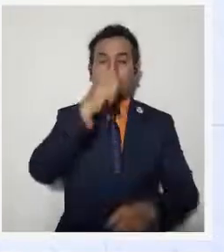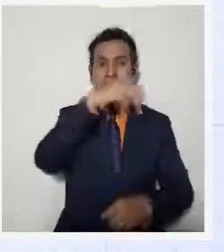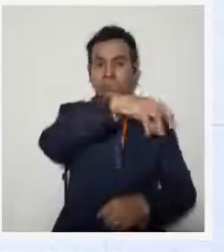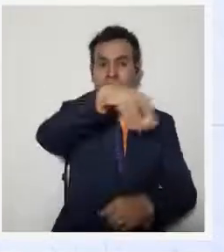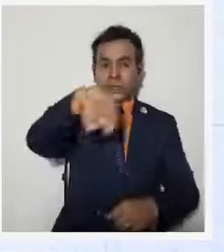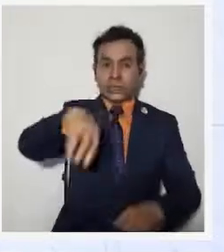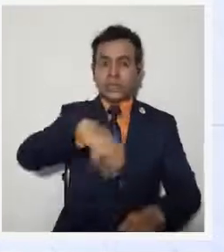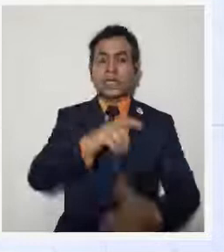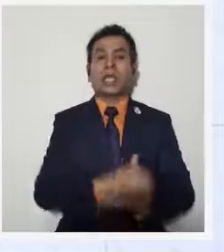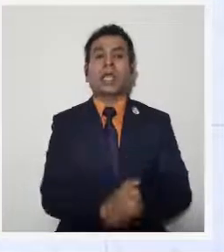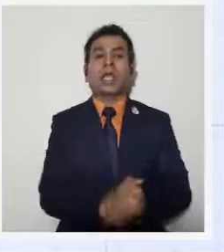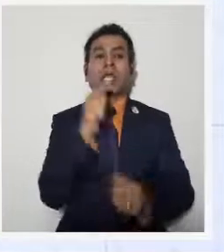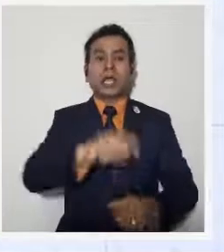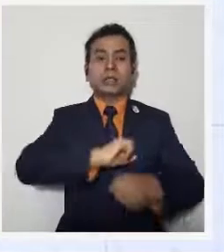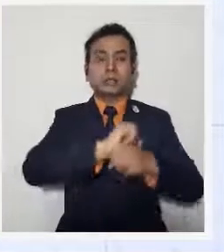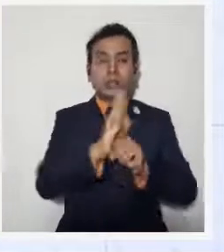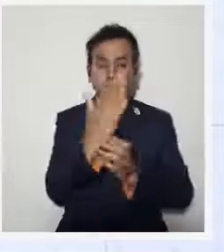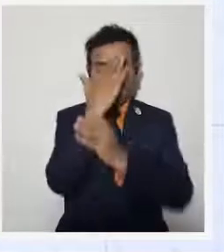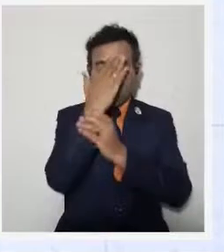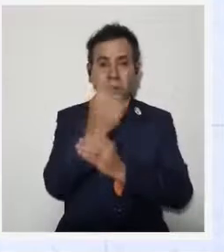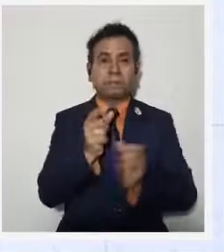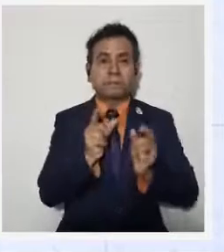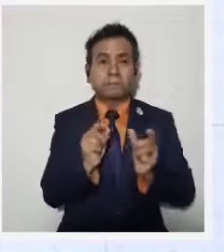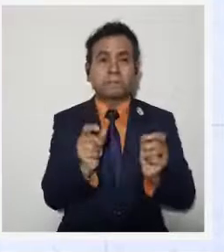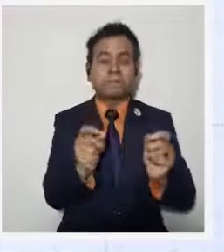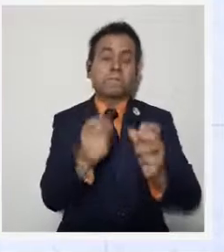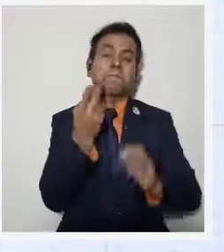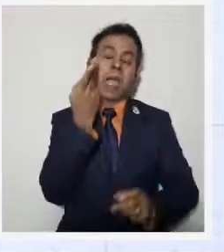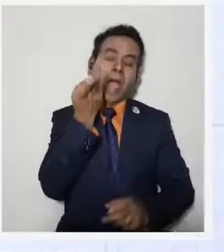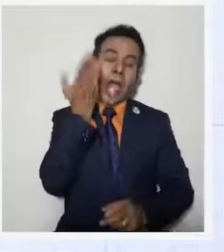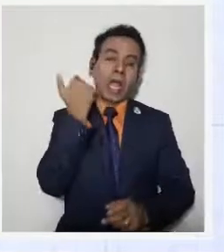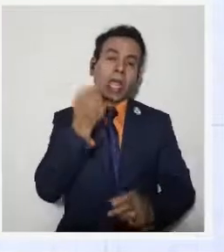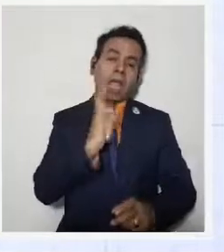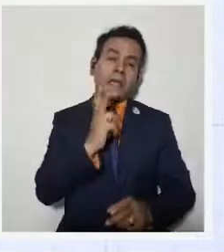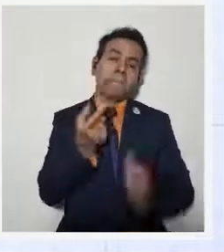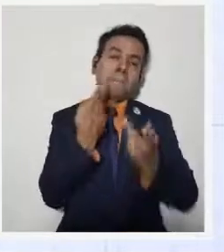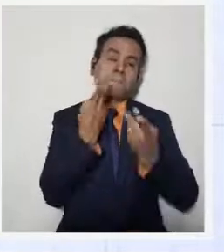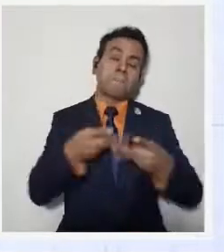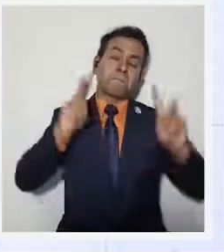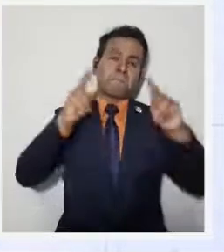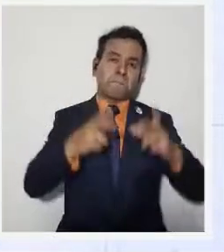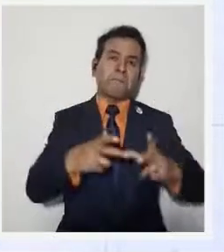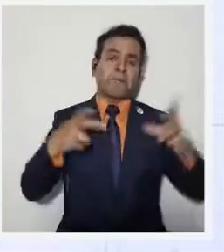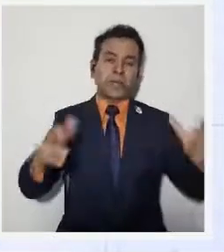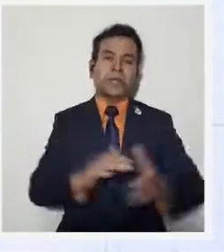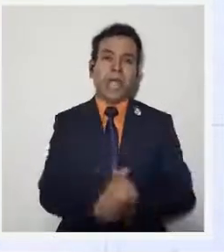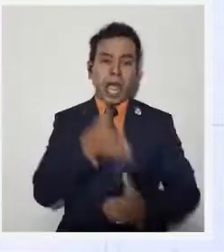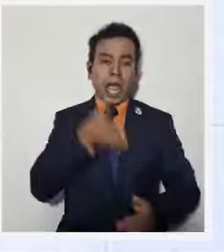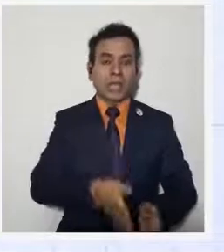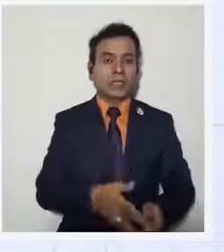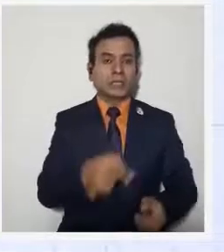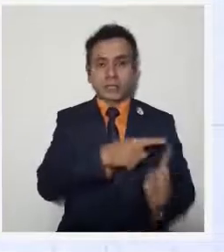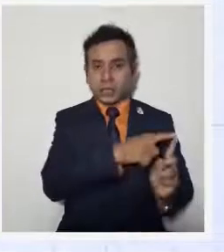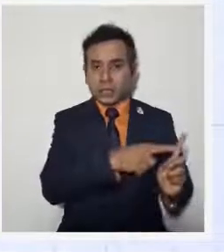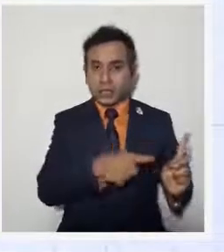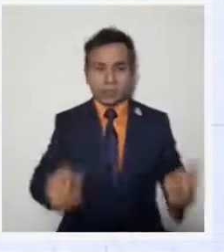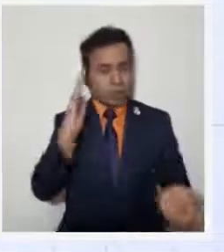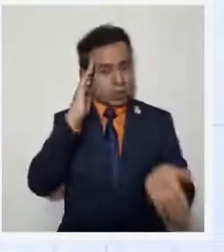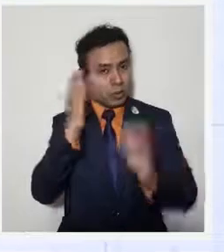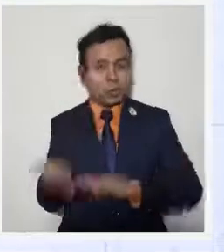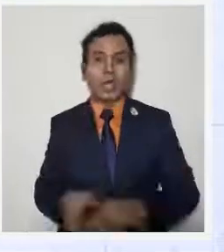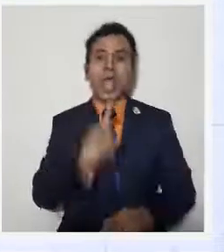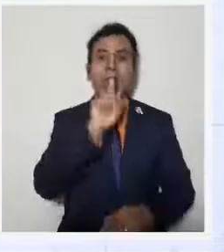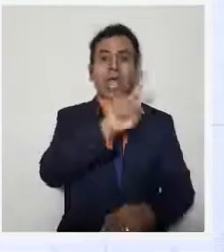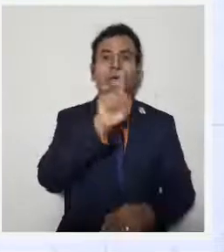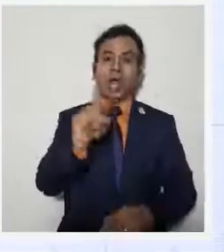এবং এখনও আমাদের ঢাকা বিভাগ এবং ঢাকা সিটি এইসব জায়গায় শনাক্তকৃত ব্যক্তির সংখ্যা বেশি আছে, পূর্বের